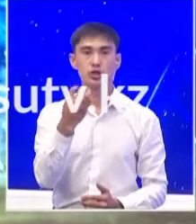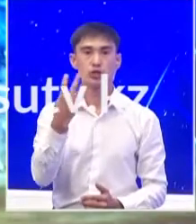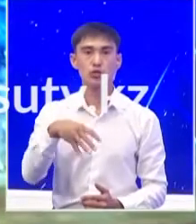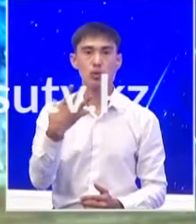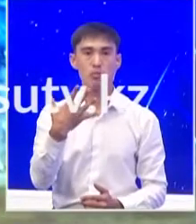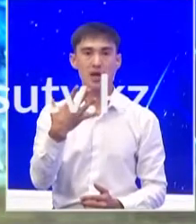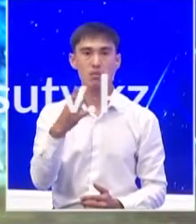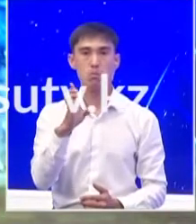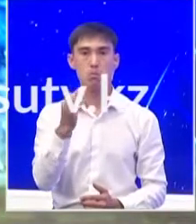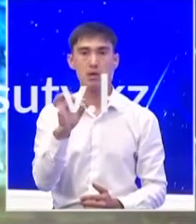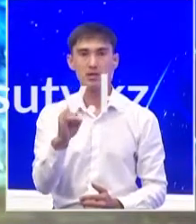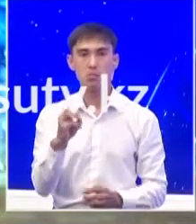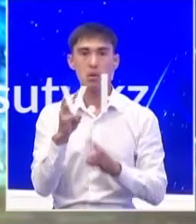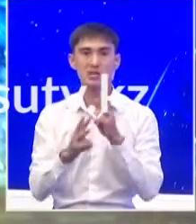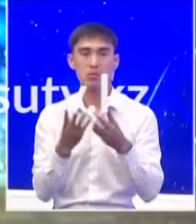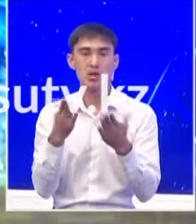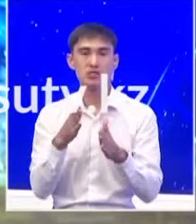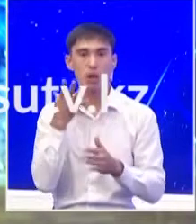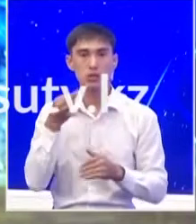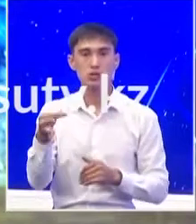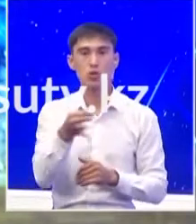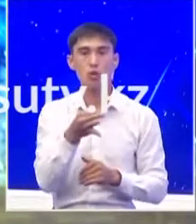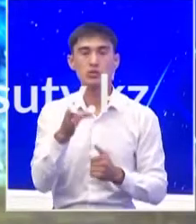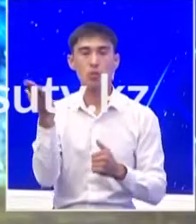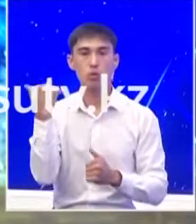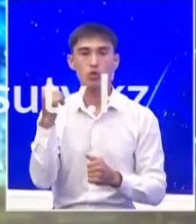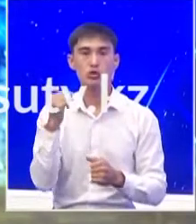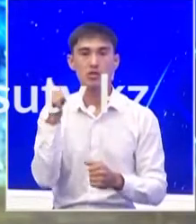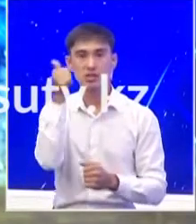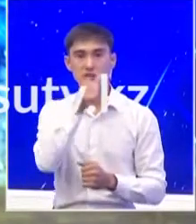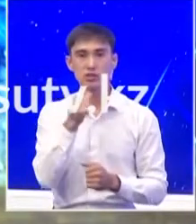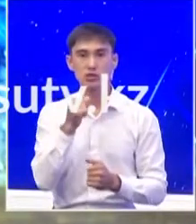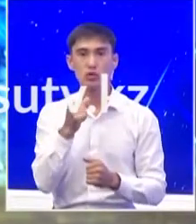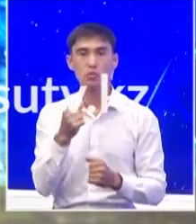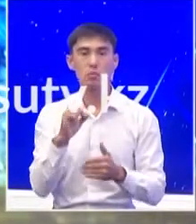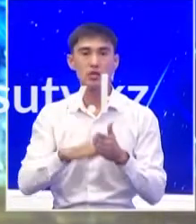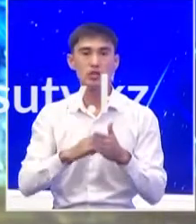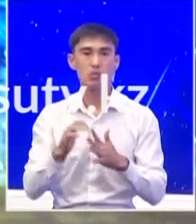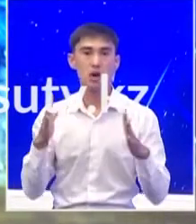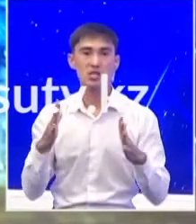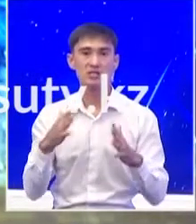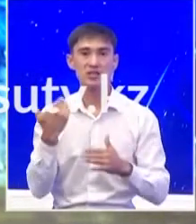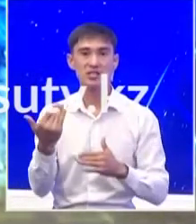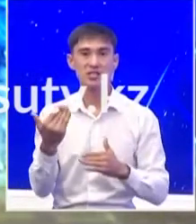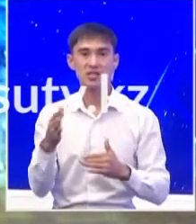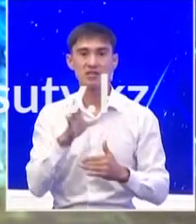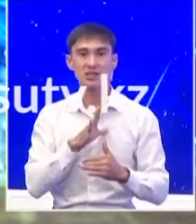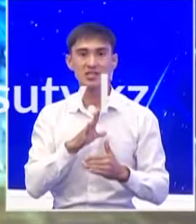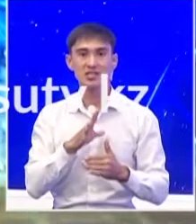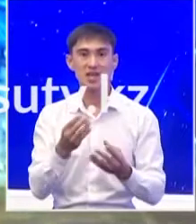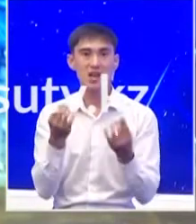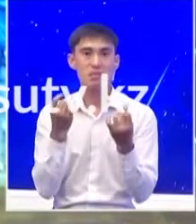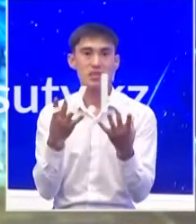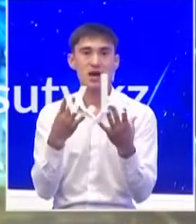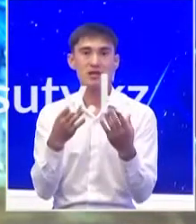445 бытовых пожаров произошло в Алматинской области за прошлый отопительный сезон. Причиной большинства из них является